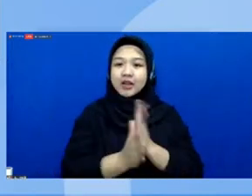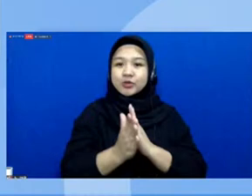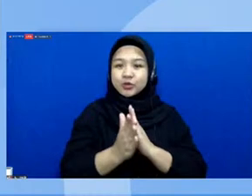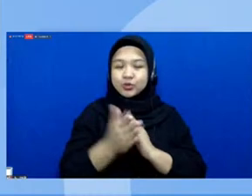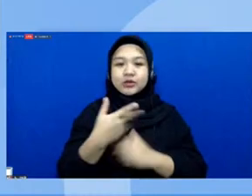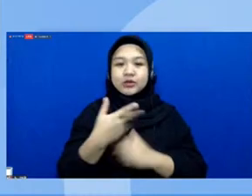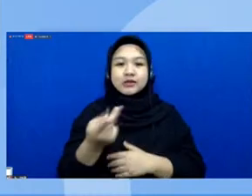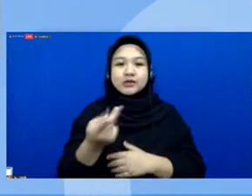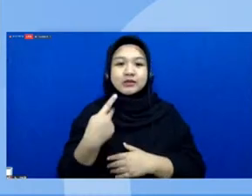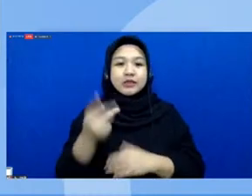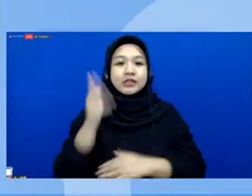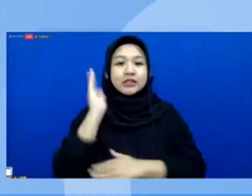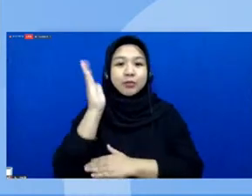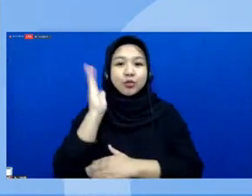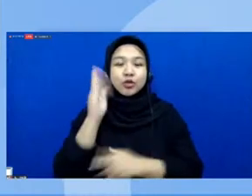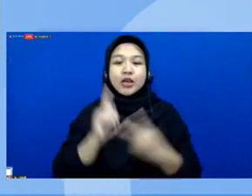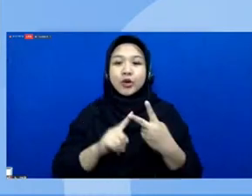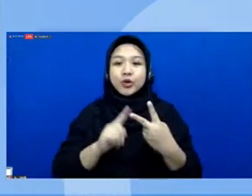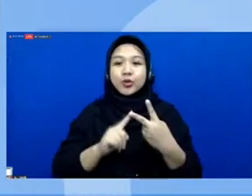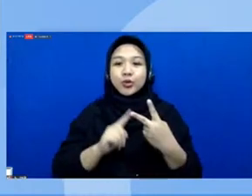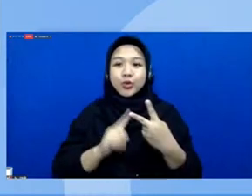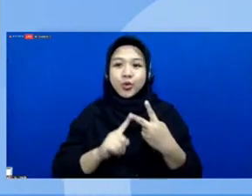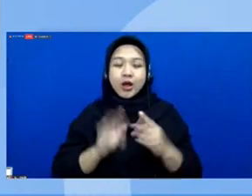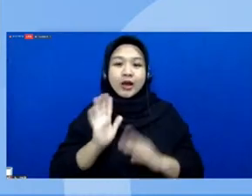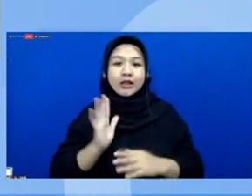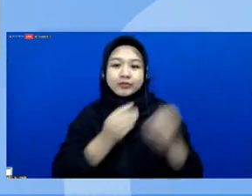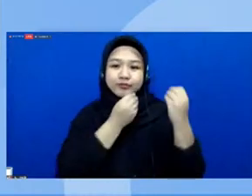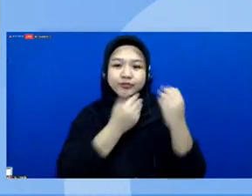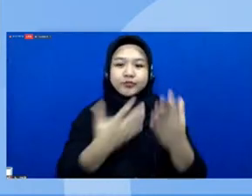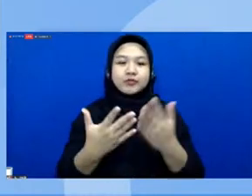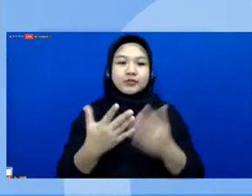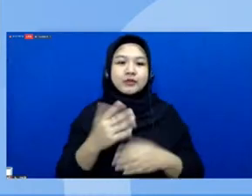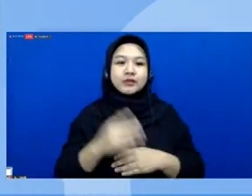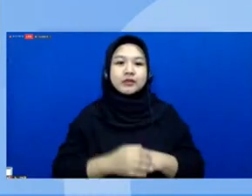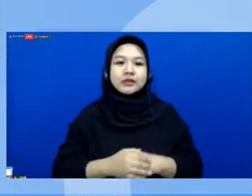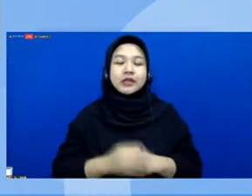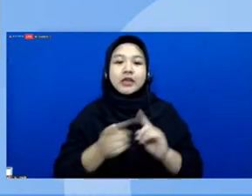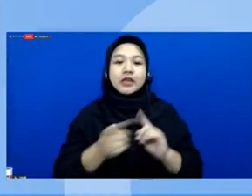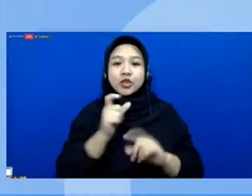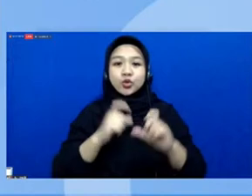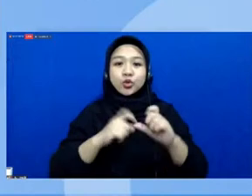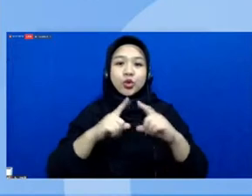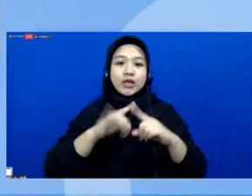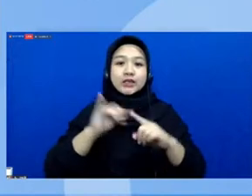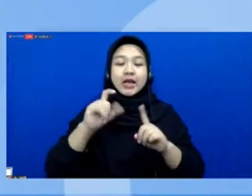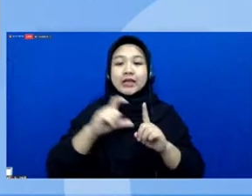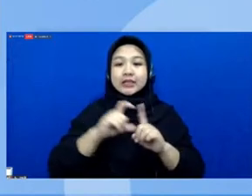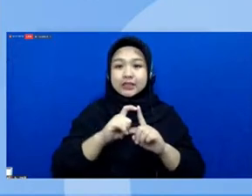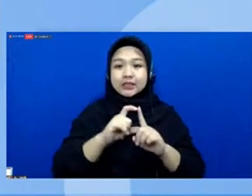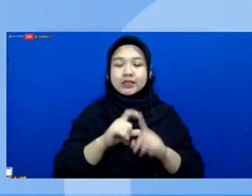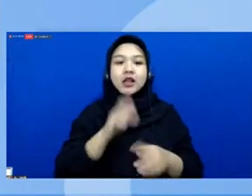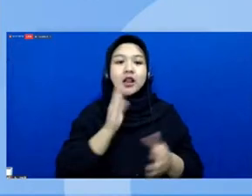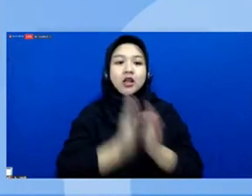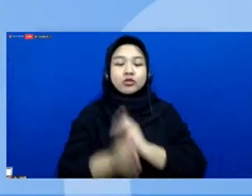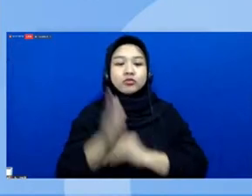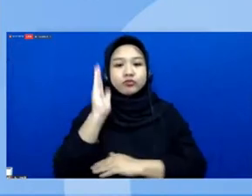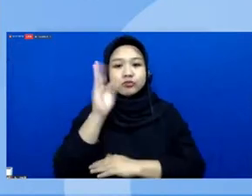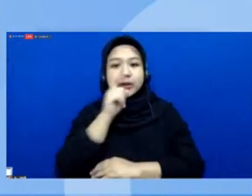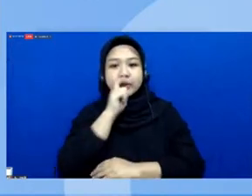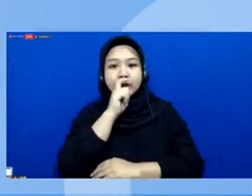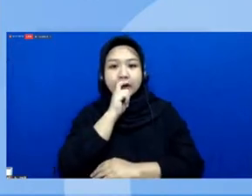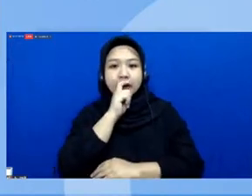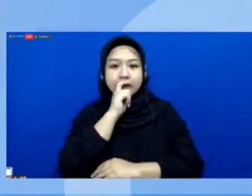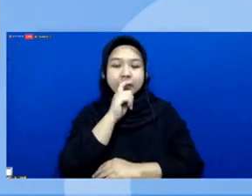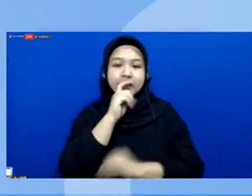sesi sambutan kedua yang nanti disampaikan oleh dari USAID Indonesia dan akan disampaikan langsung oleh Bapak Andrus